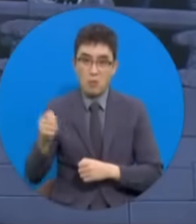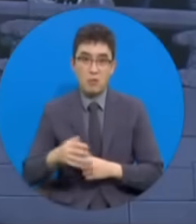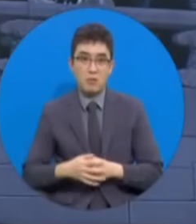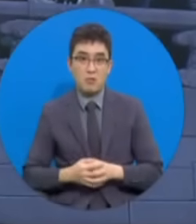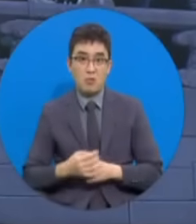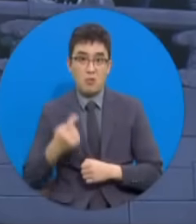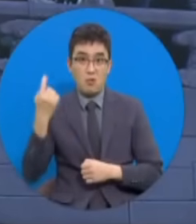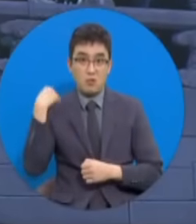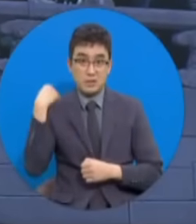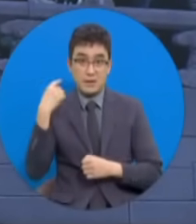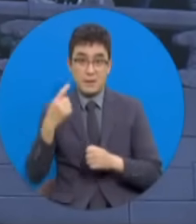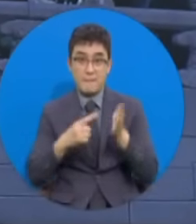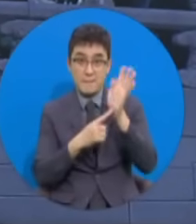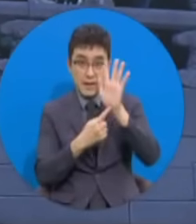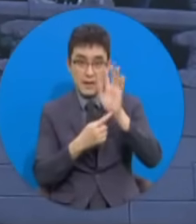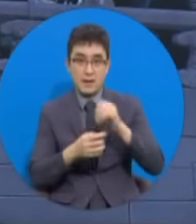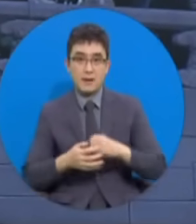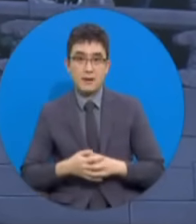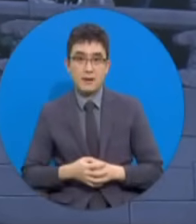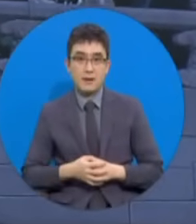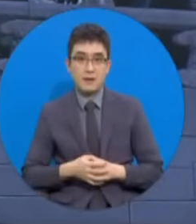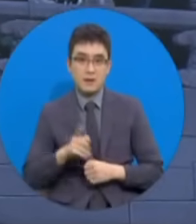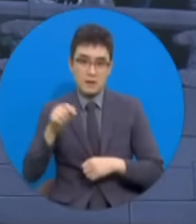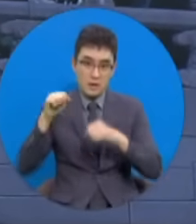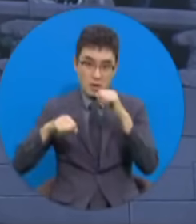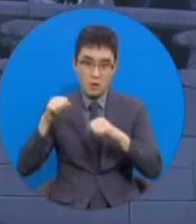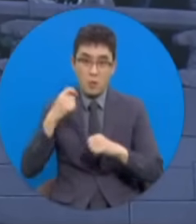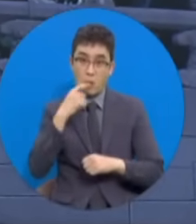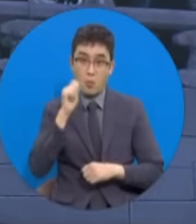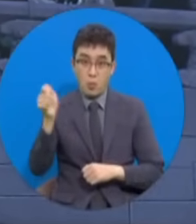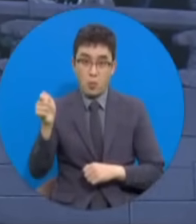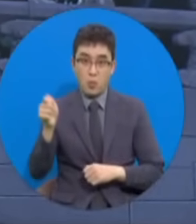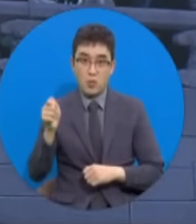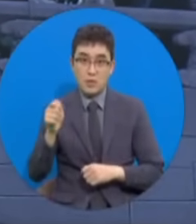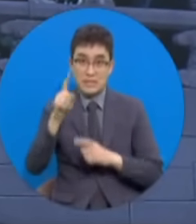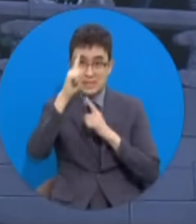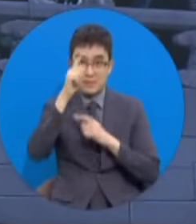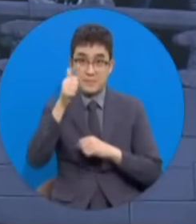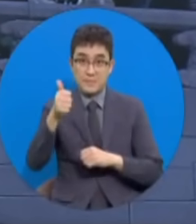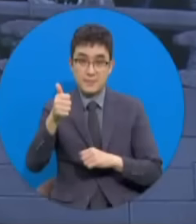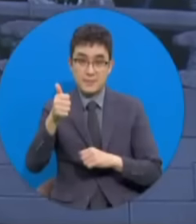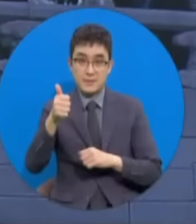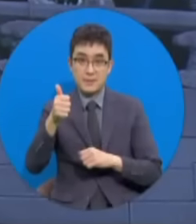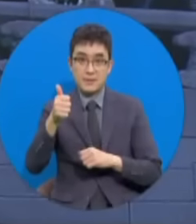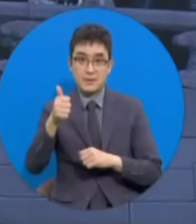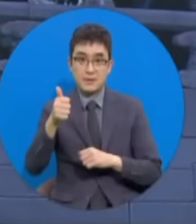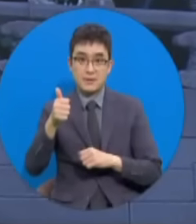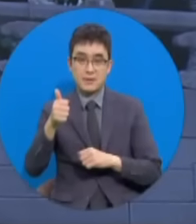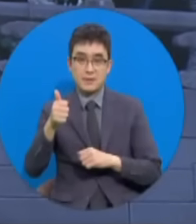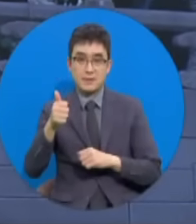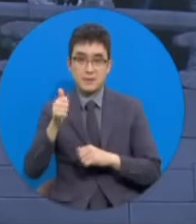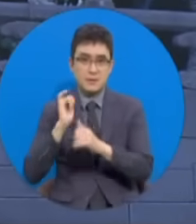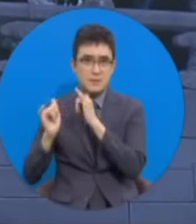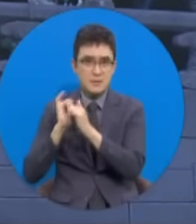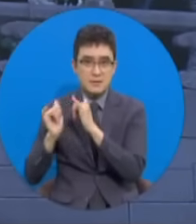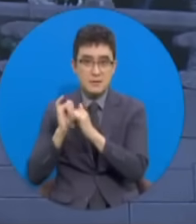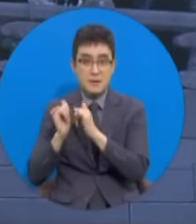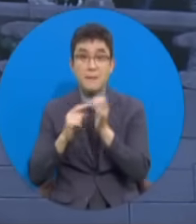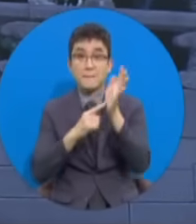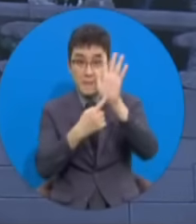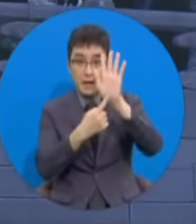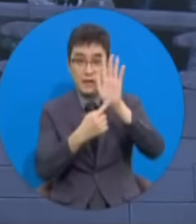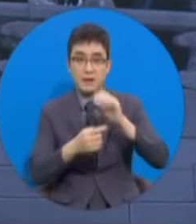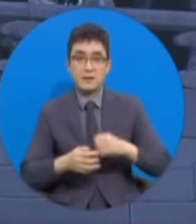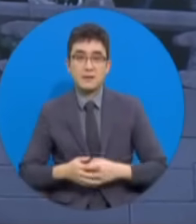어제 저희 돌직구쇼에서 해당 행위 경고를 받은 이상민 의원의 반응을 일성을 발빠르게 취재해서